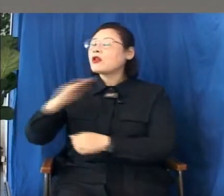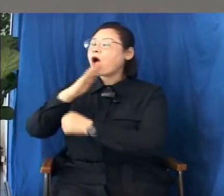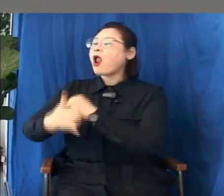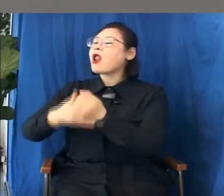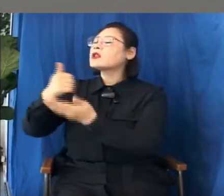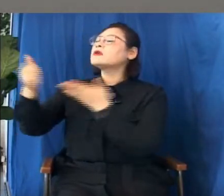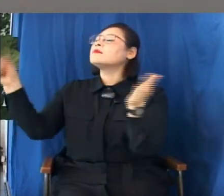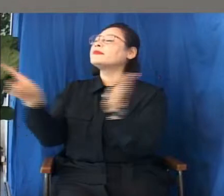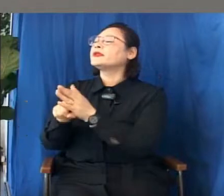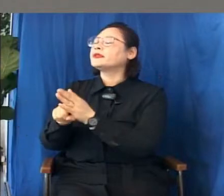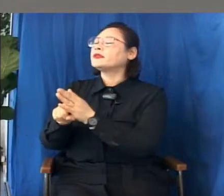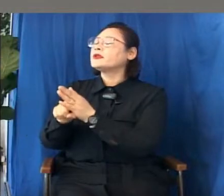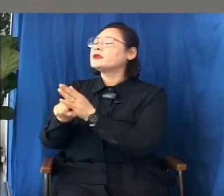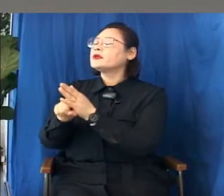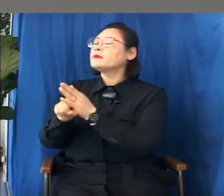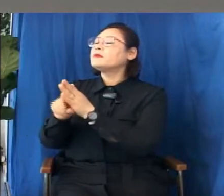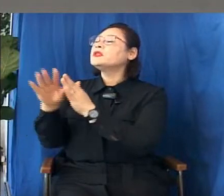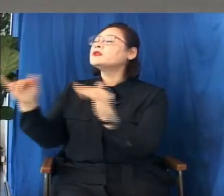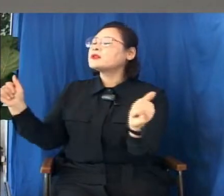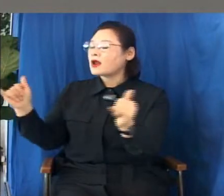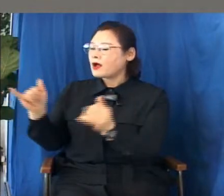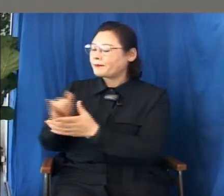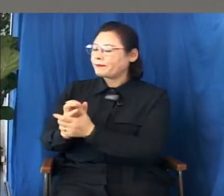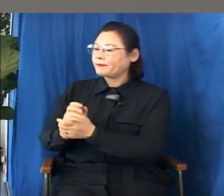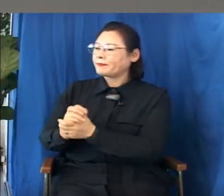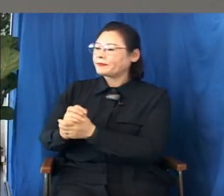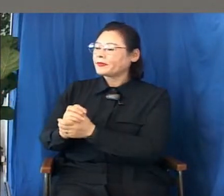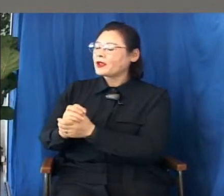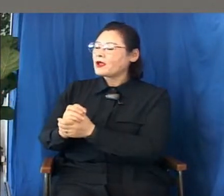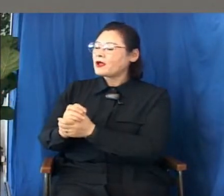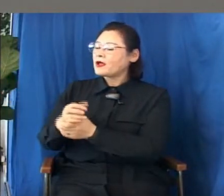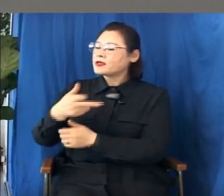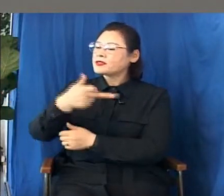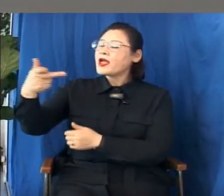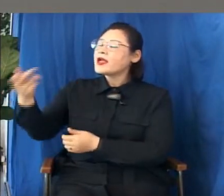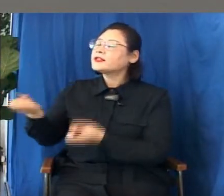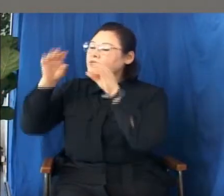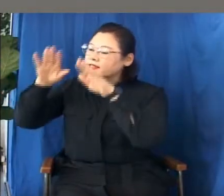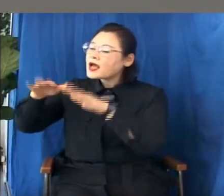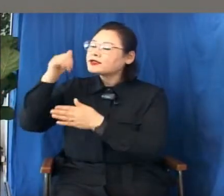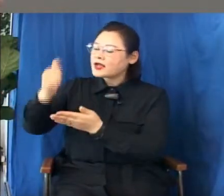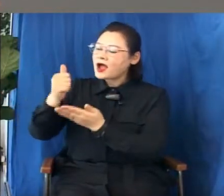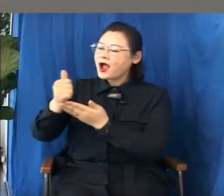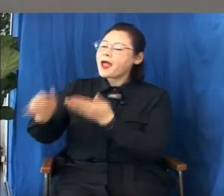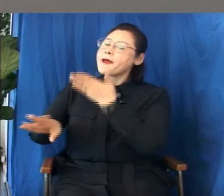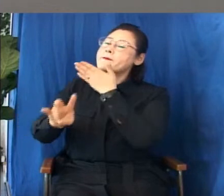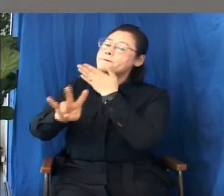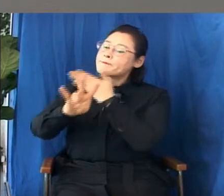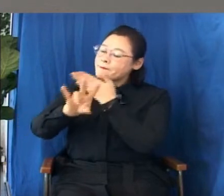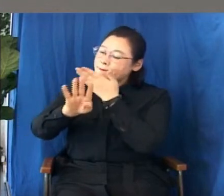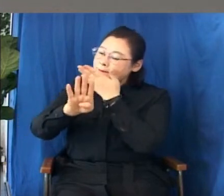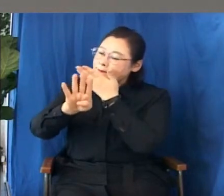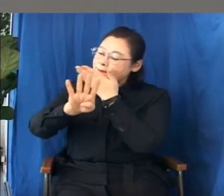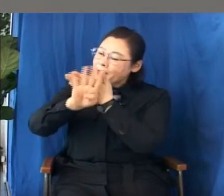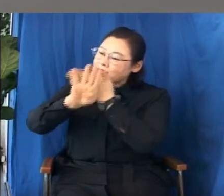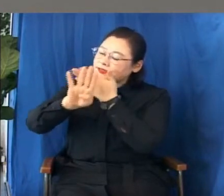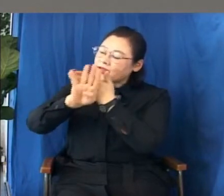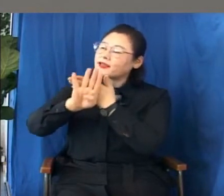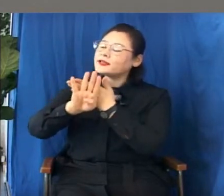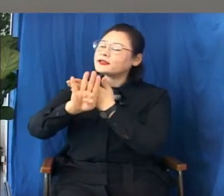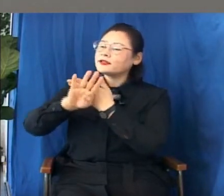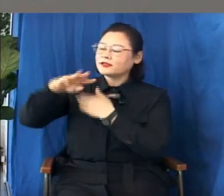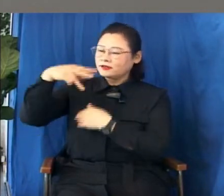믿는다고 하는데 대제사장이고 바리새인이고 하나님께 몰입하고 하나님의 말씀에